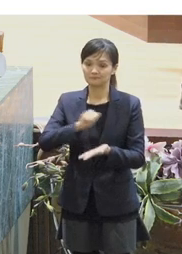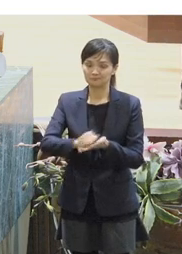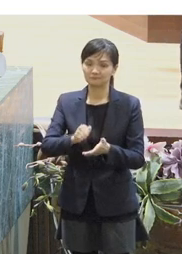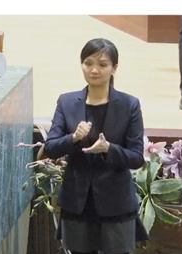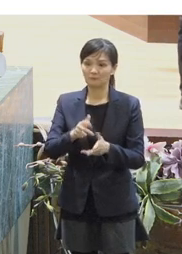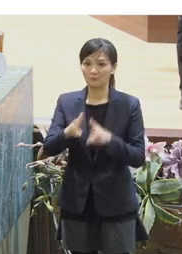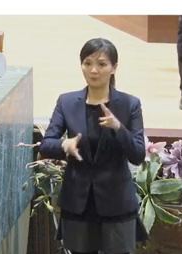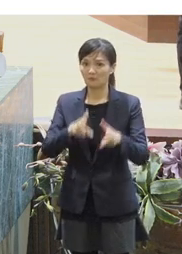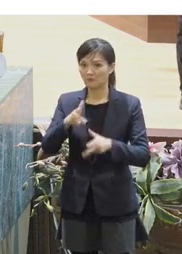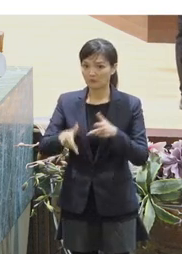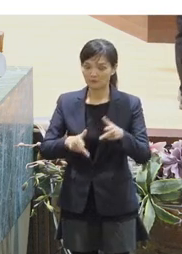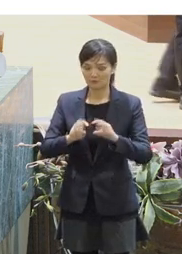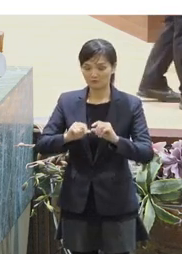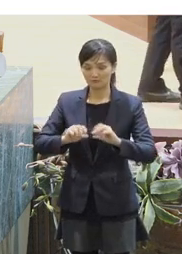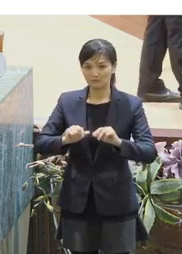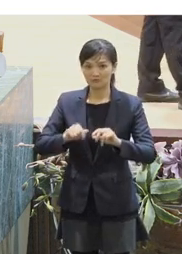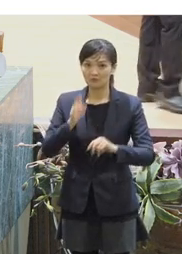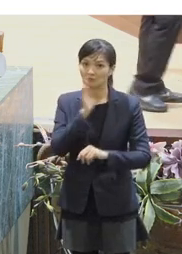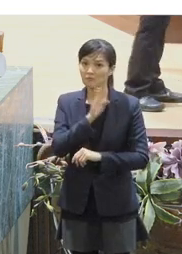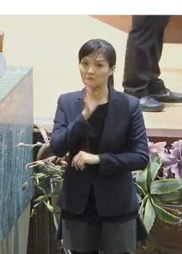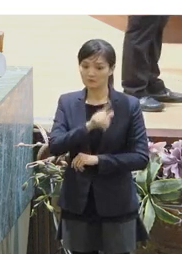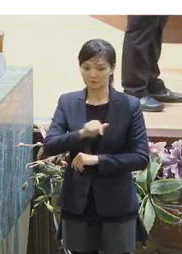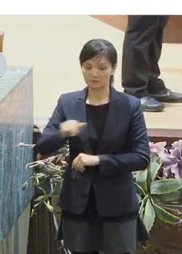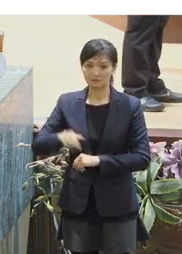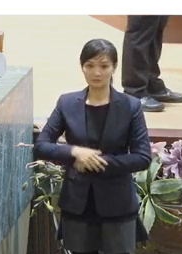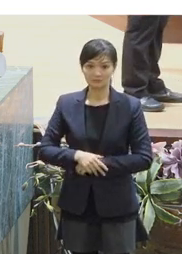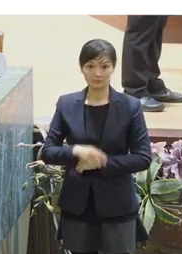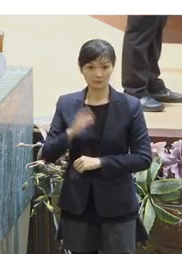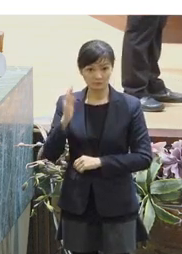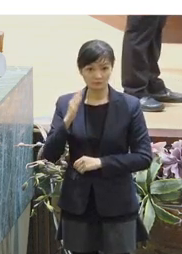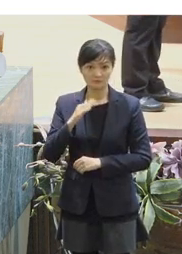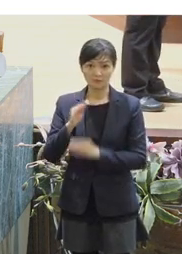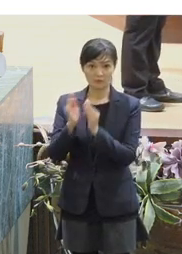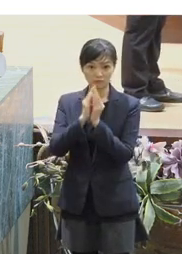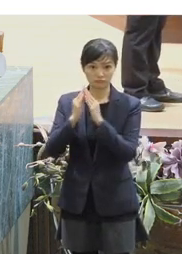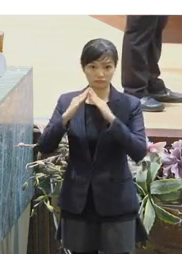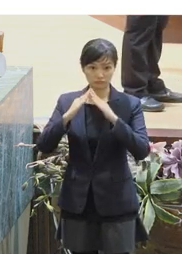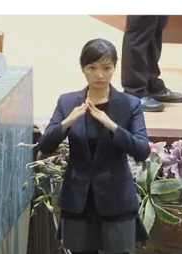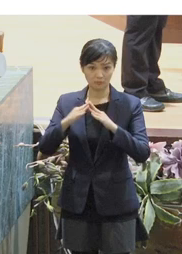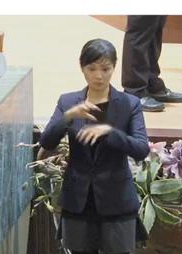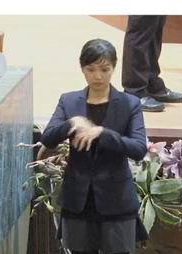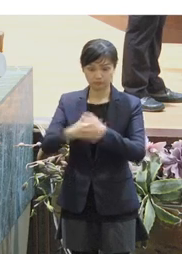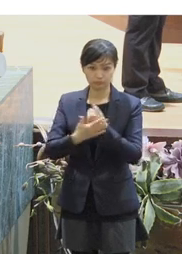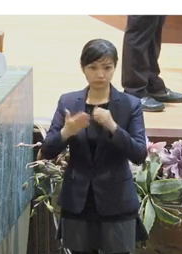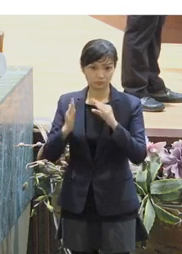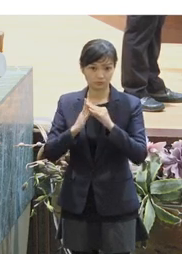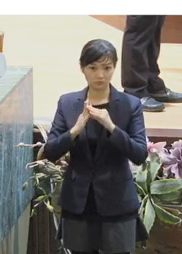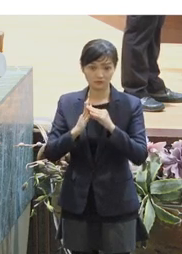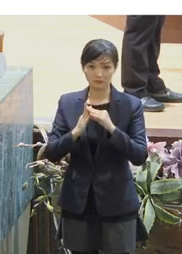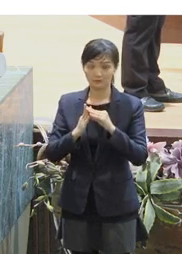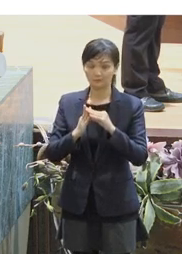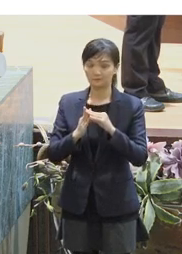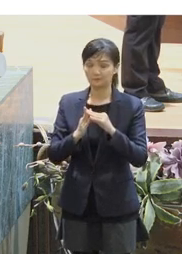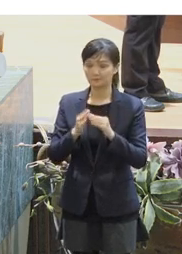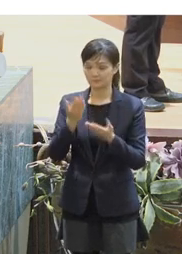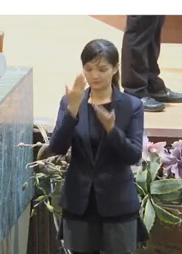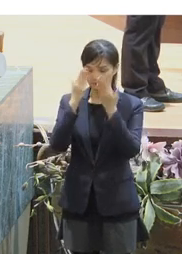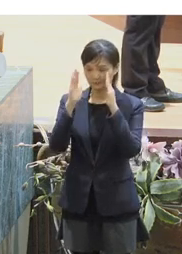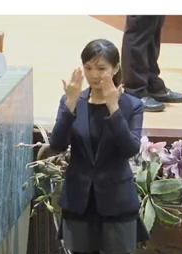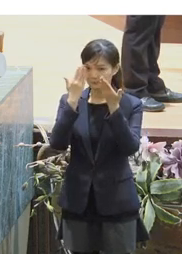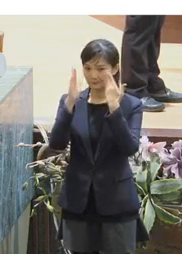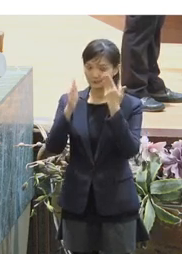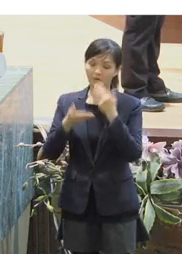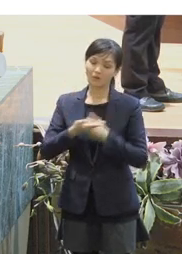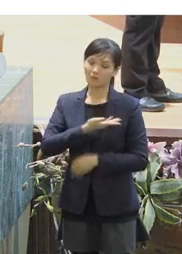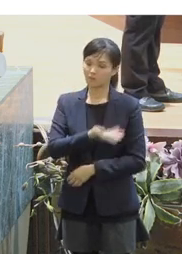以后，可是我们的桃园市环保局放水，他